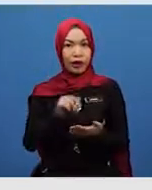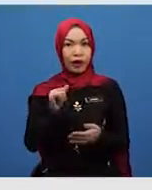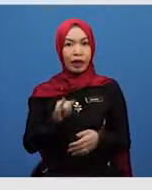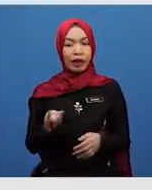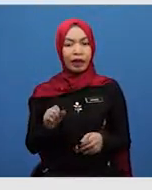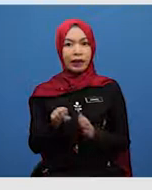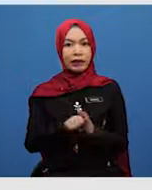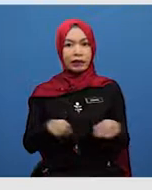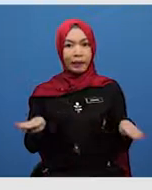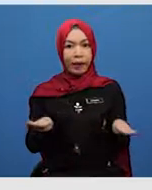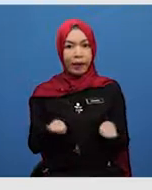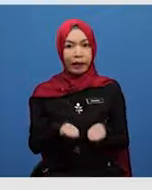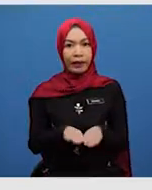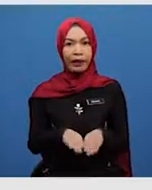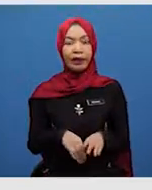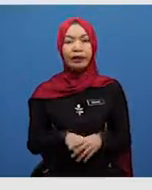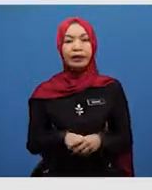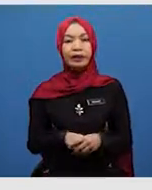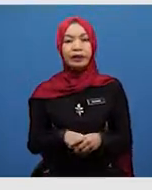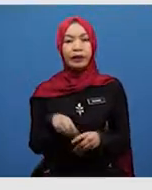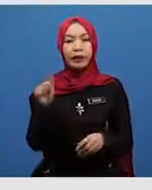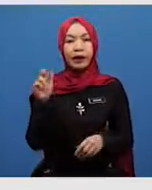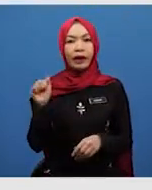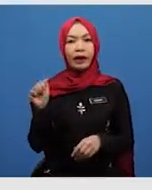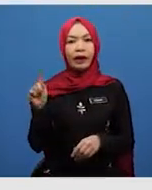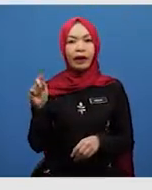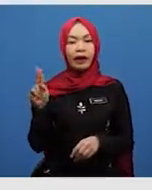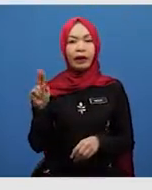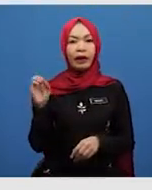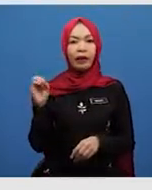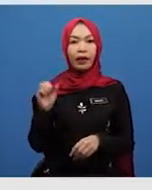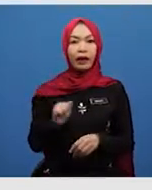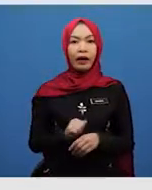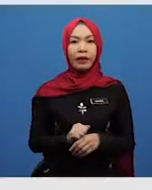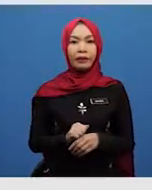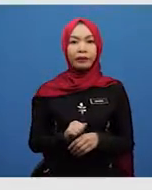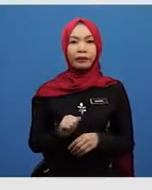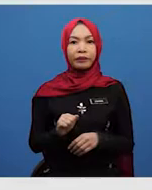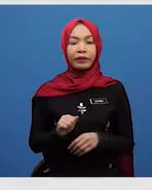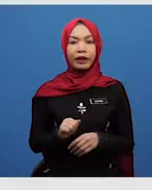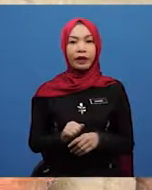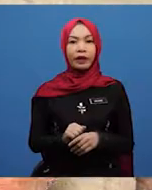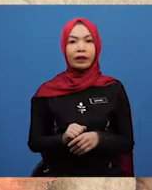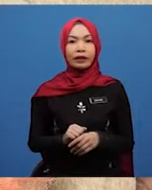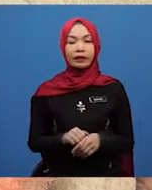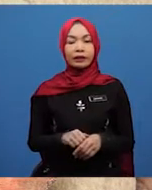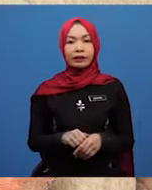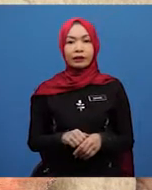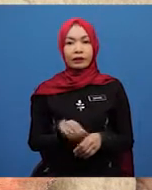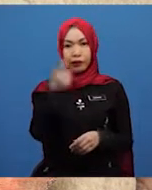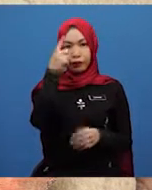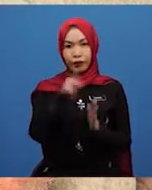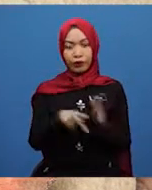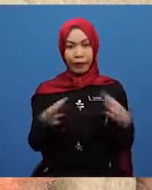yang menjadi pelindung adat dan kepentingan anak buah udah modes clean